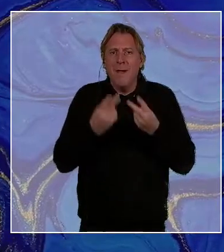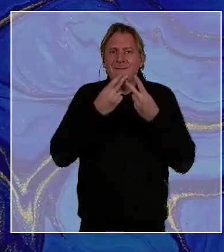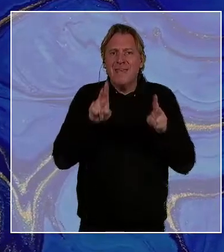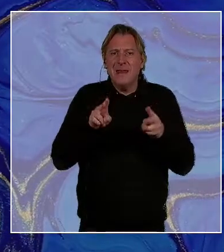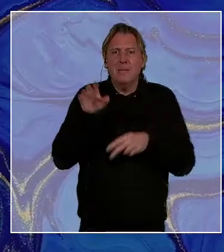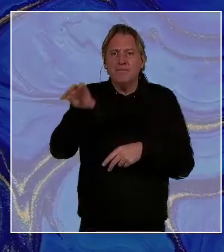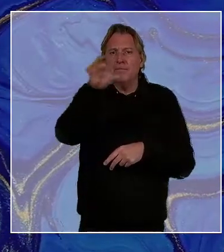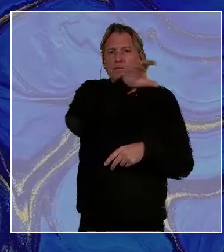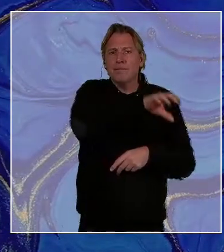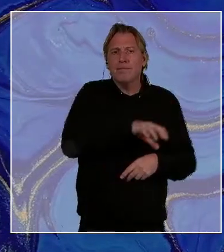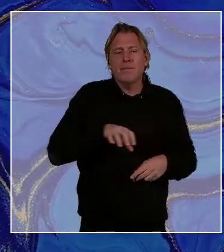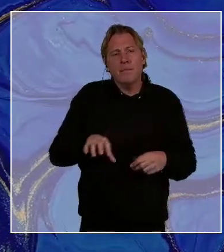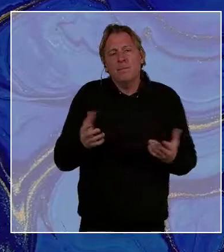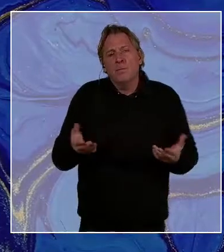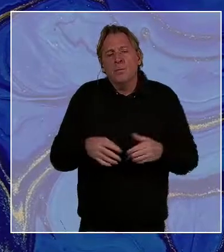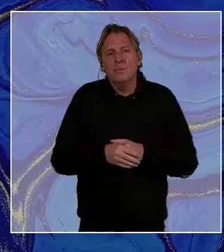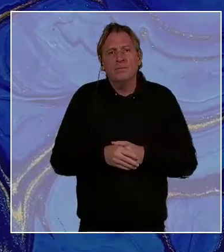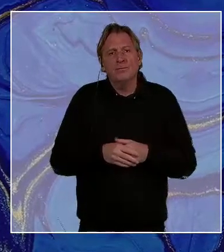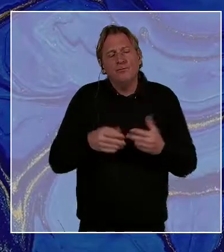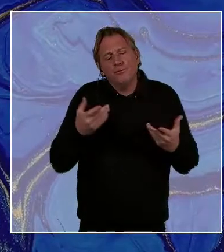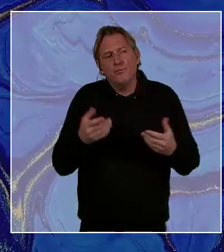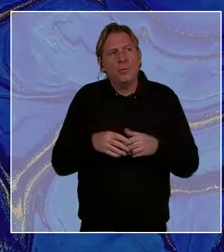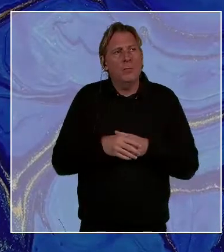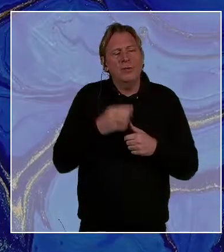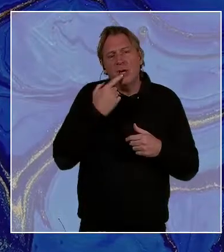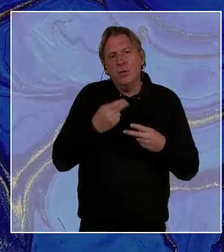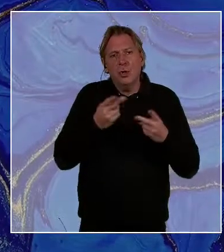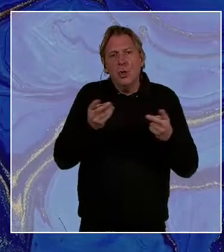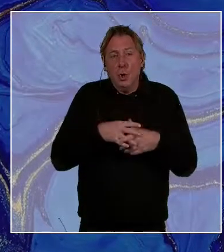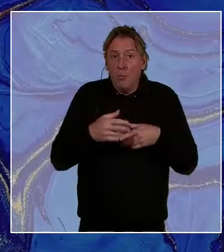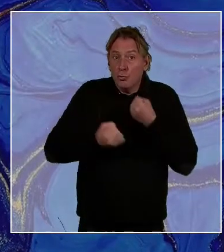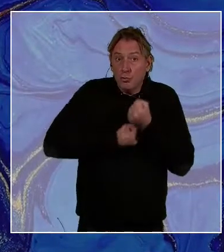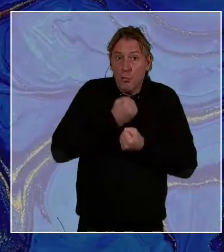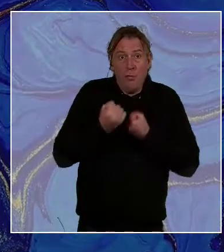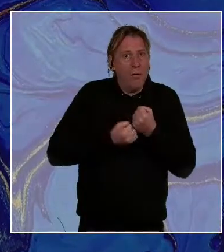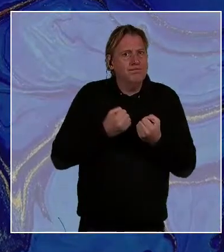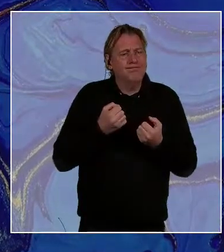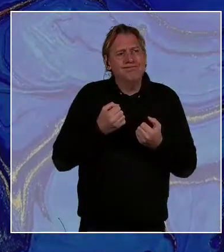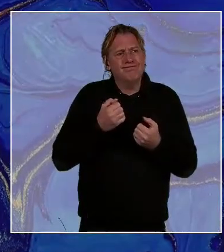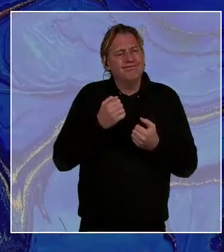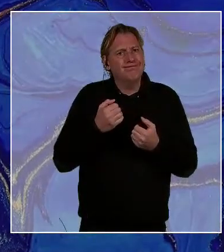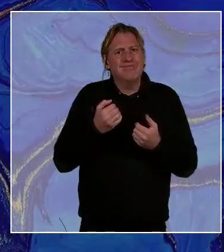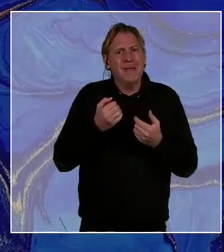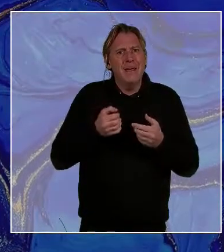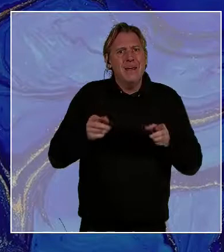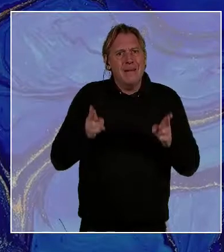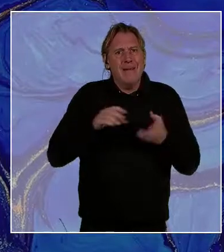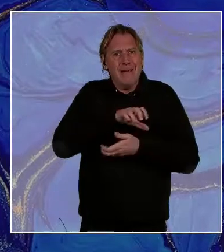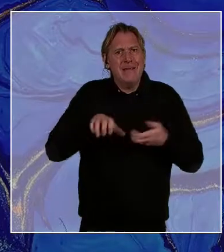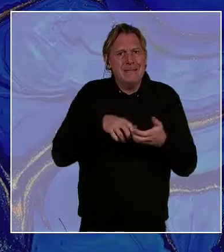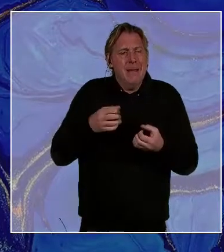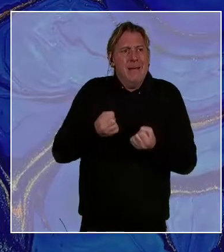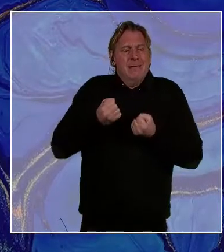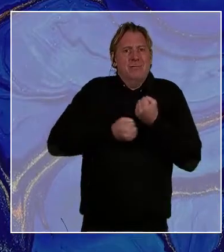effectivement, ont très rapidement souffert de la crise, peut-être même plus que